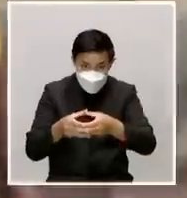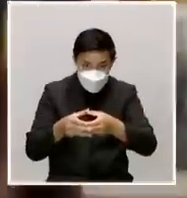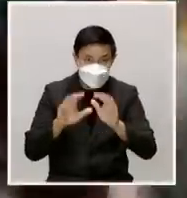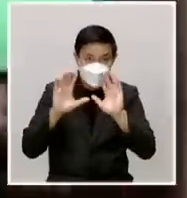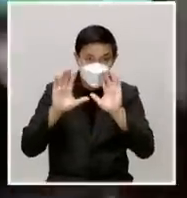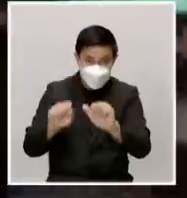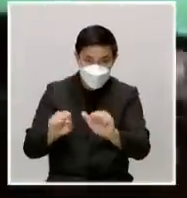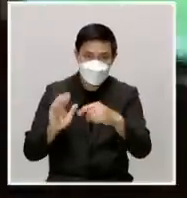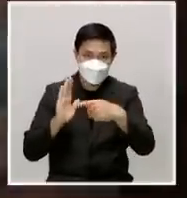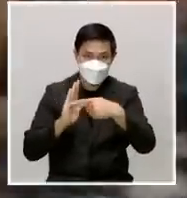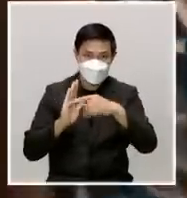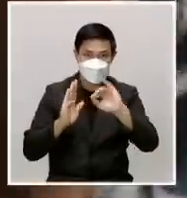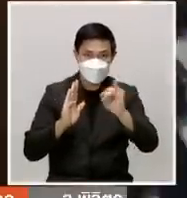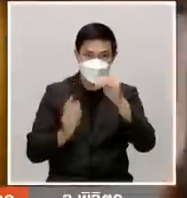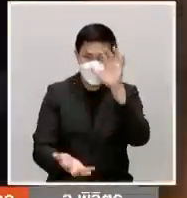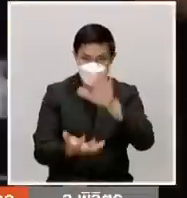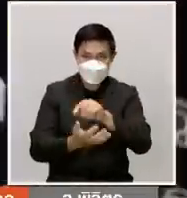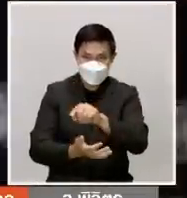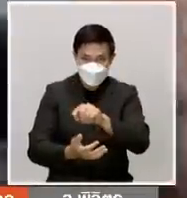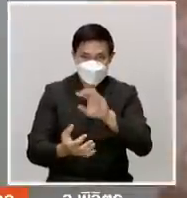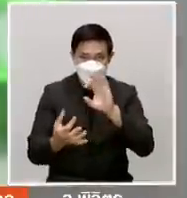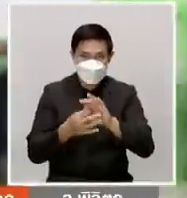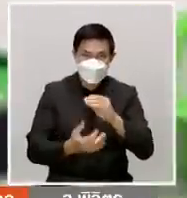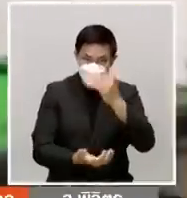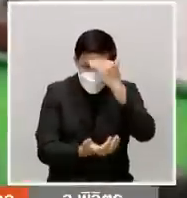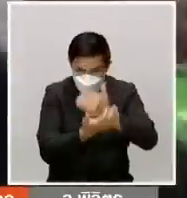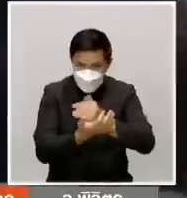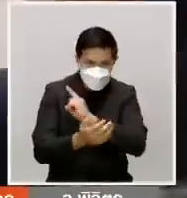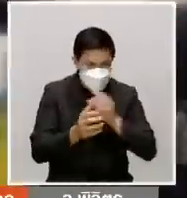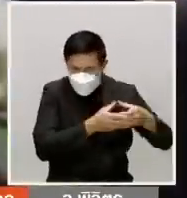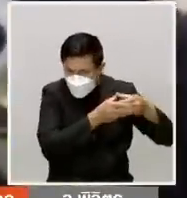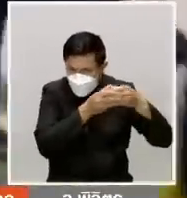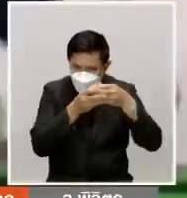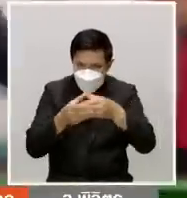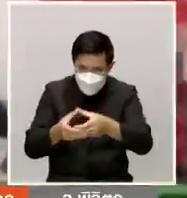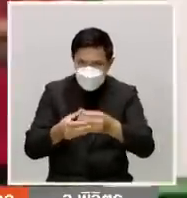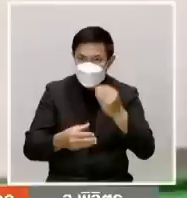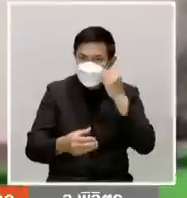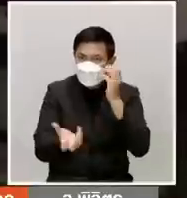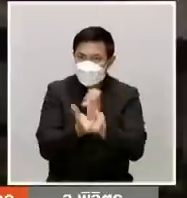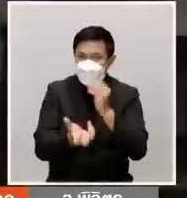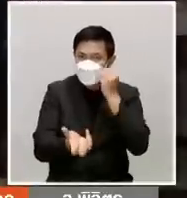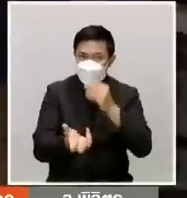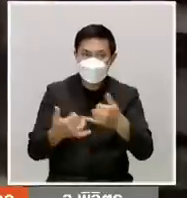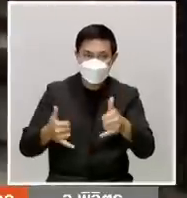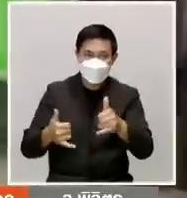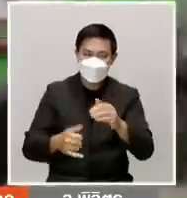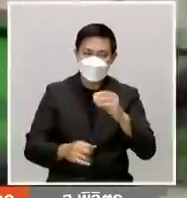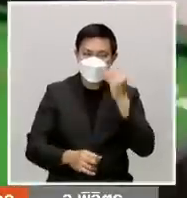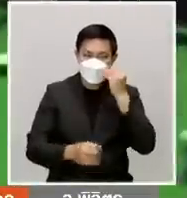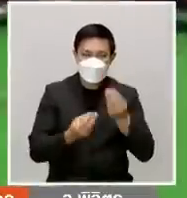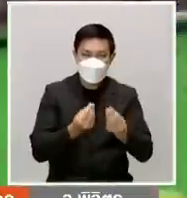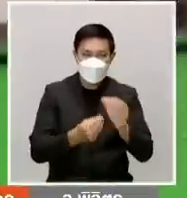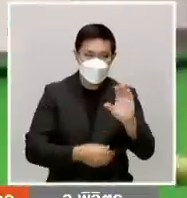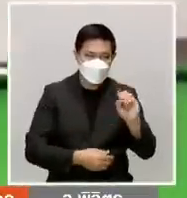านหินจังหวัดพิจิตรสนที่กำลังกันกับฝ่ายปกครองไปทลายบ่อนการพนันภายในบ้านเลขที่52/1ถน